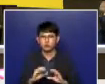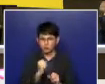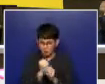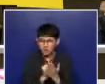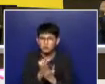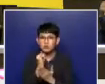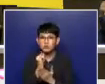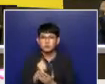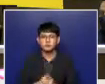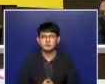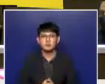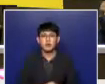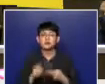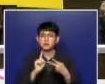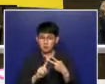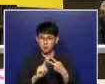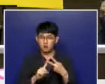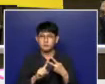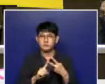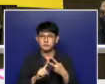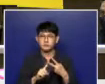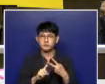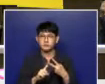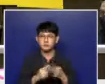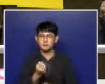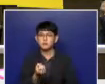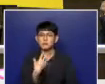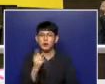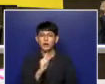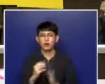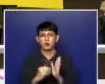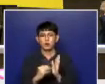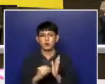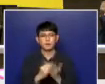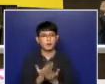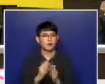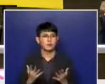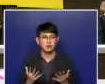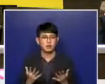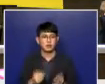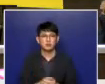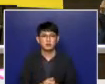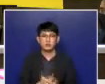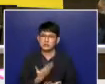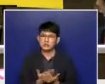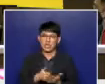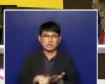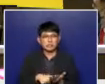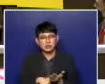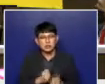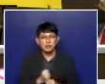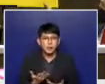ขยายเองเริ่มต้นไปต่อฝั่งอ่อนนุชไปถึงสุดซอยแบริ่งก็คือไปสุดเขต